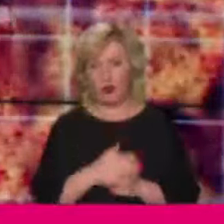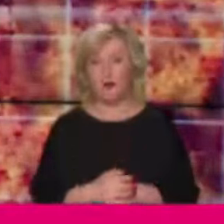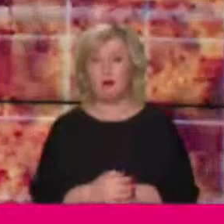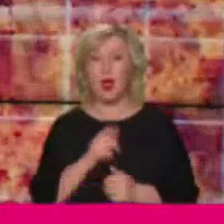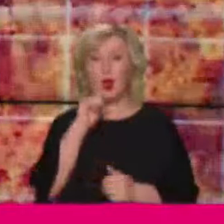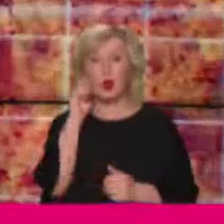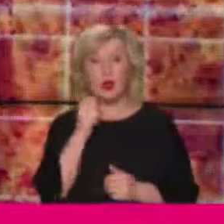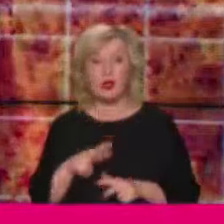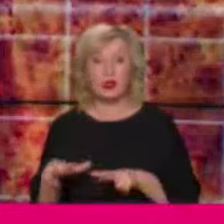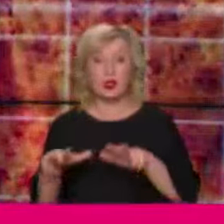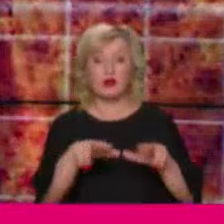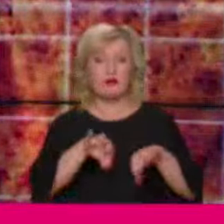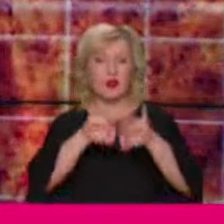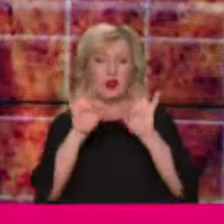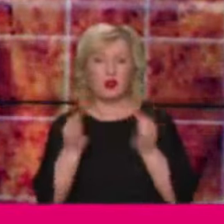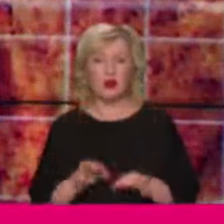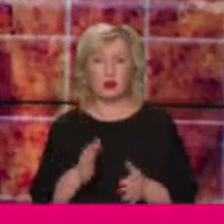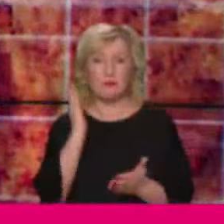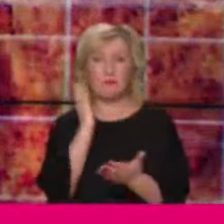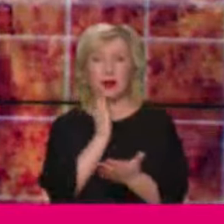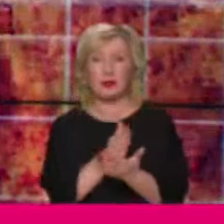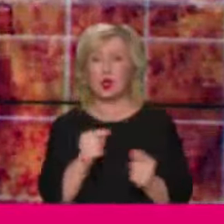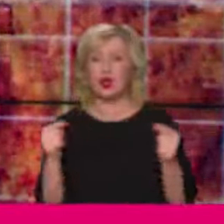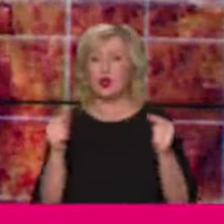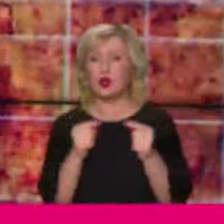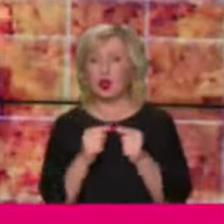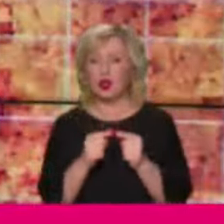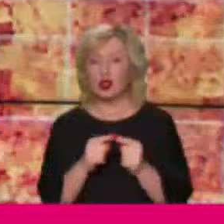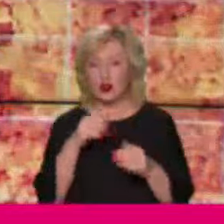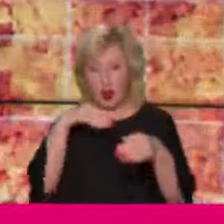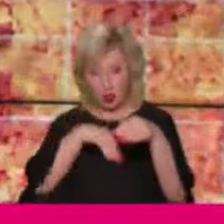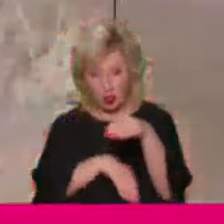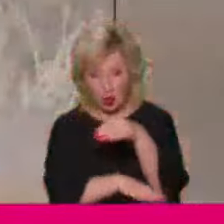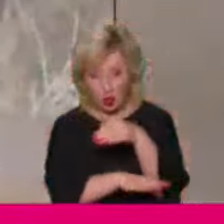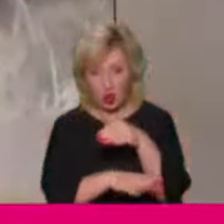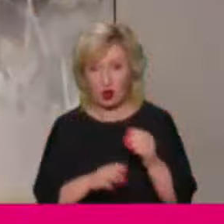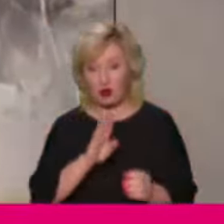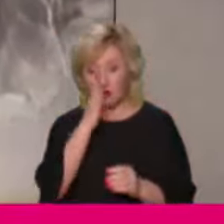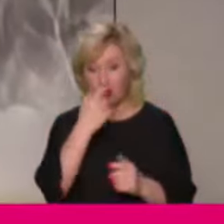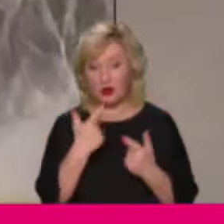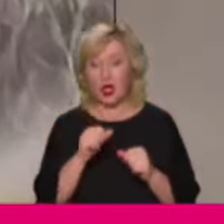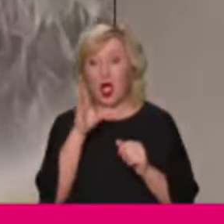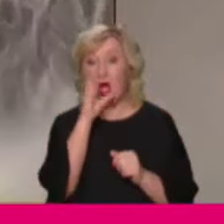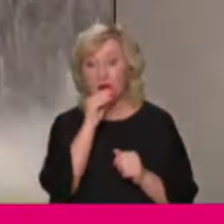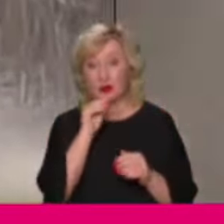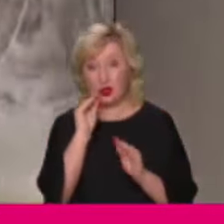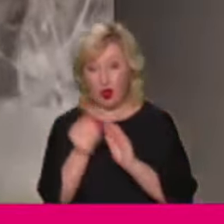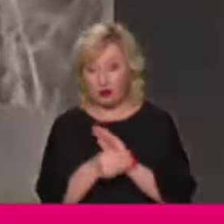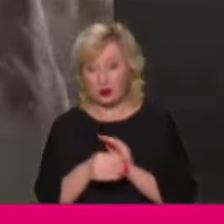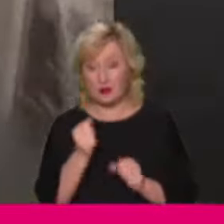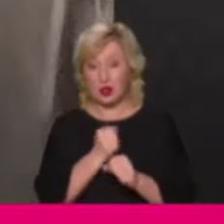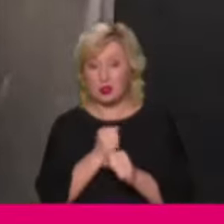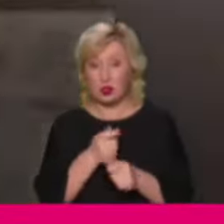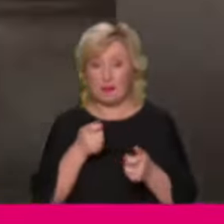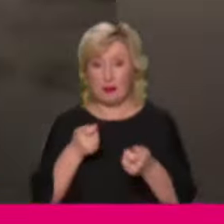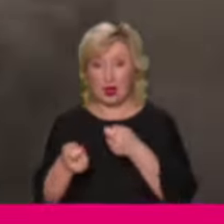Українські дрони віртуозно залітають прямісінько і точно в нори окупантів, де вони думали, зуміють сховатися. Працюють оператори підрозділу